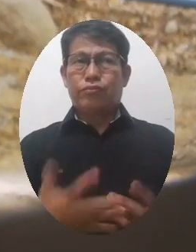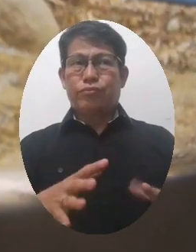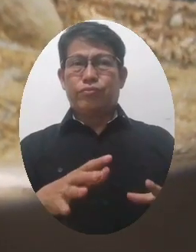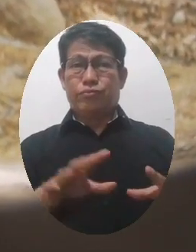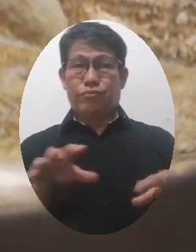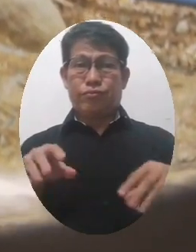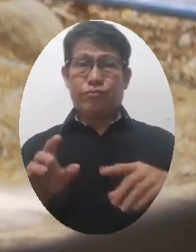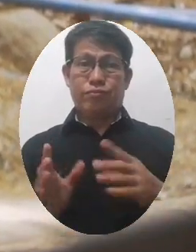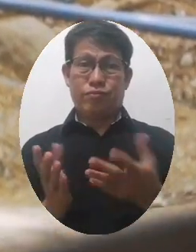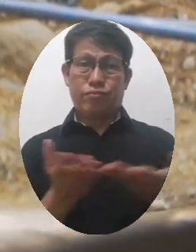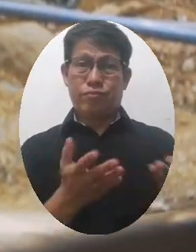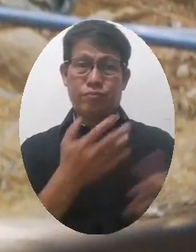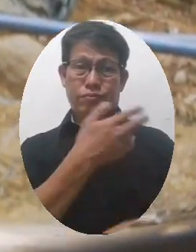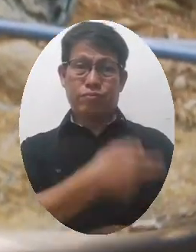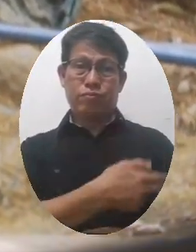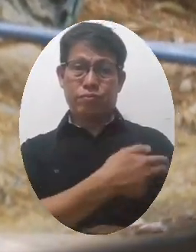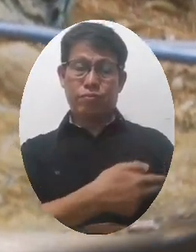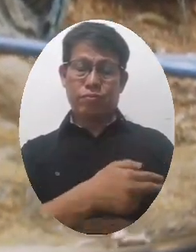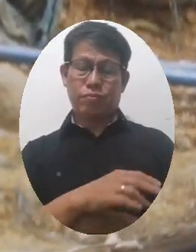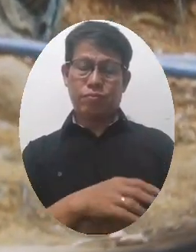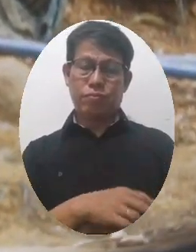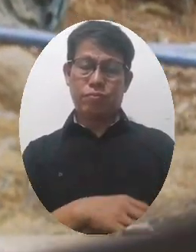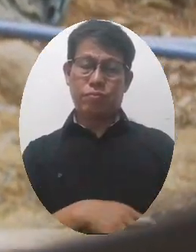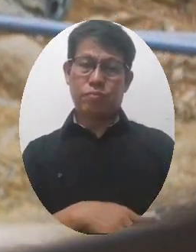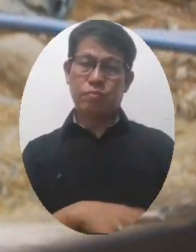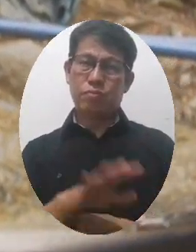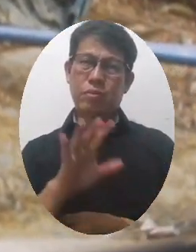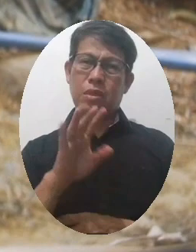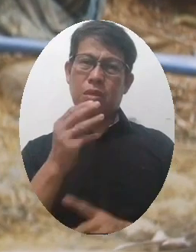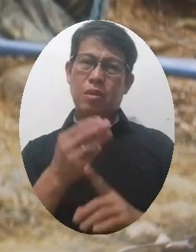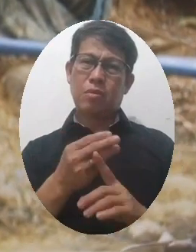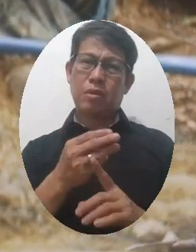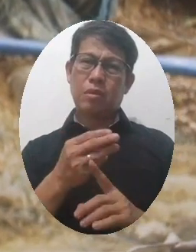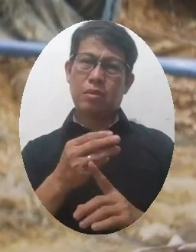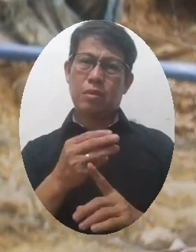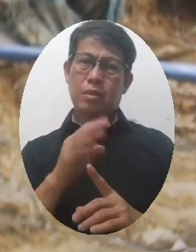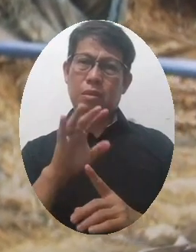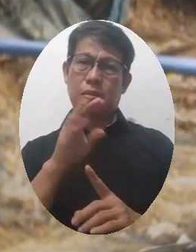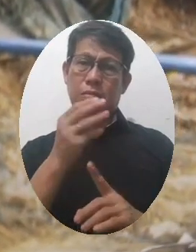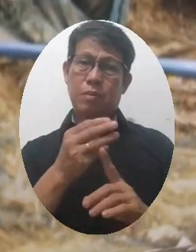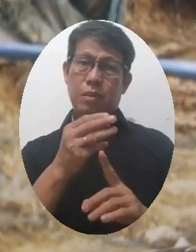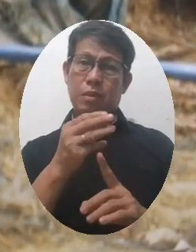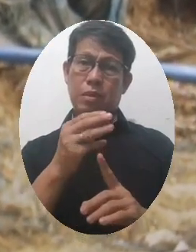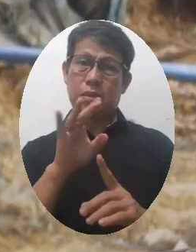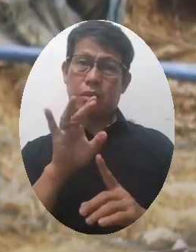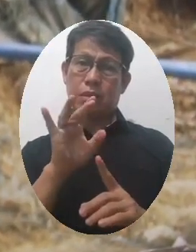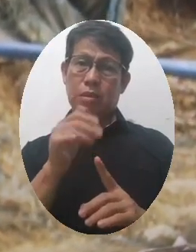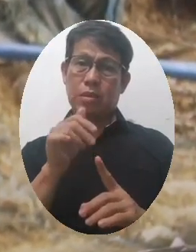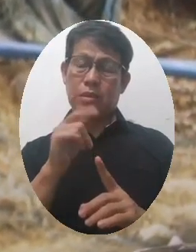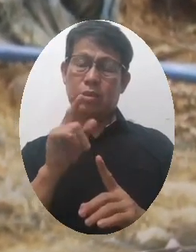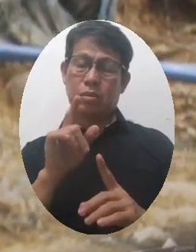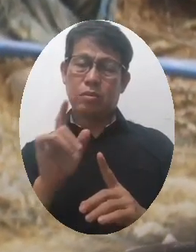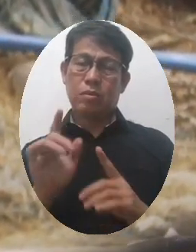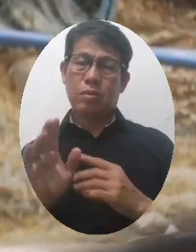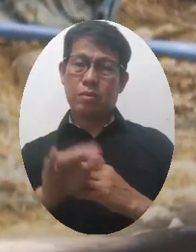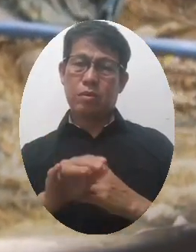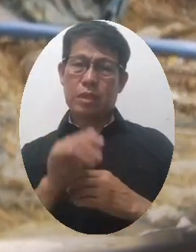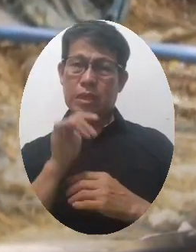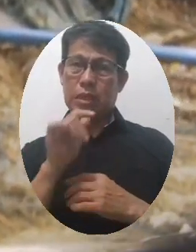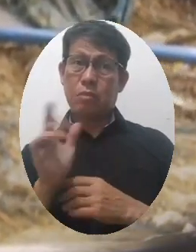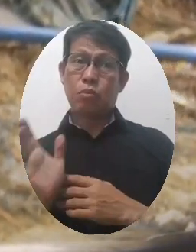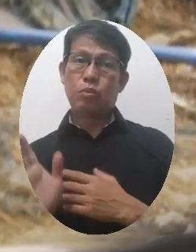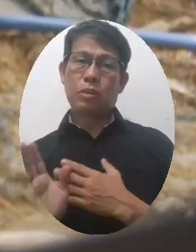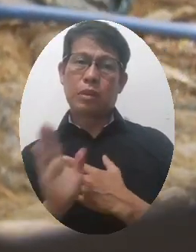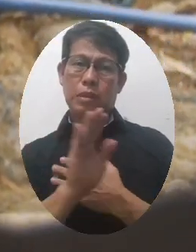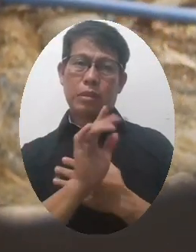ng admit niya sa hospital, April, pinapunta po kami, pinabalik kami, hindi po